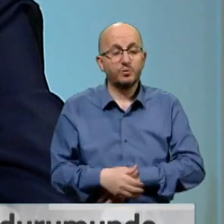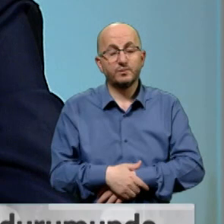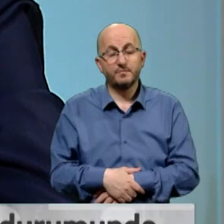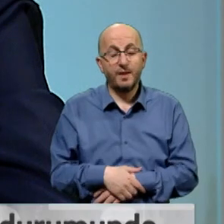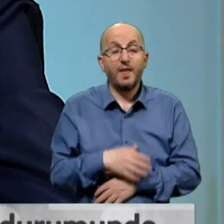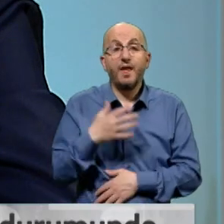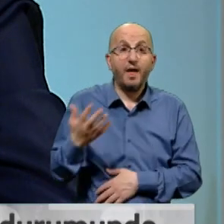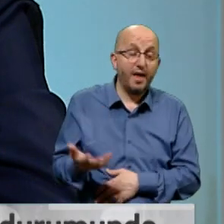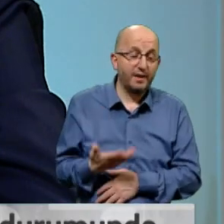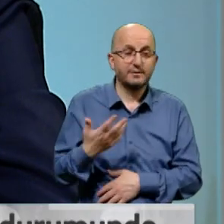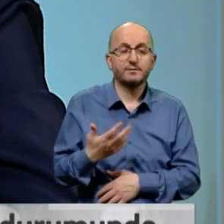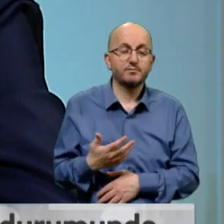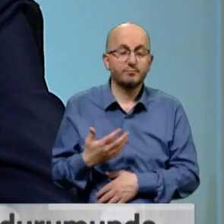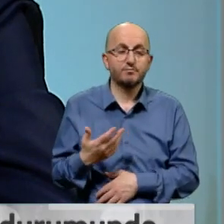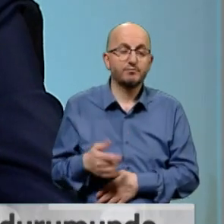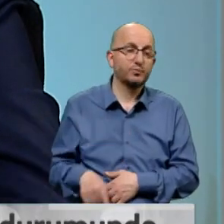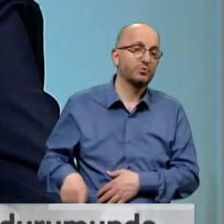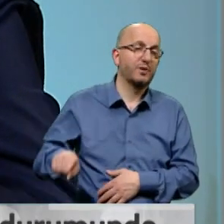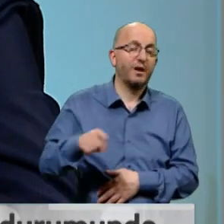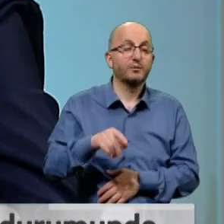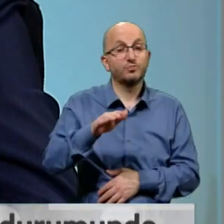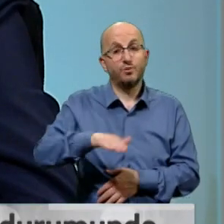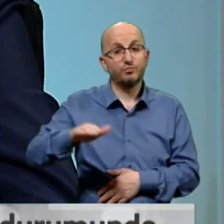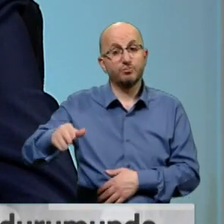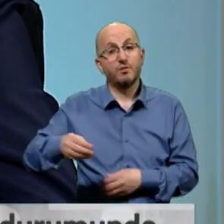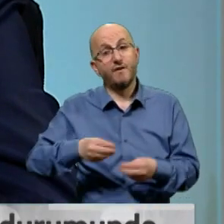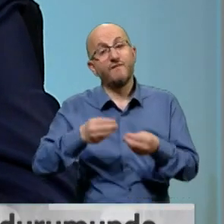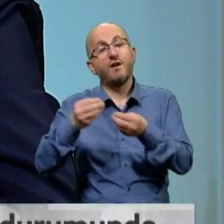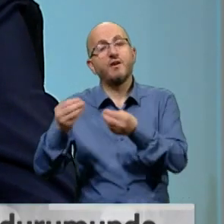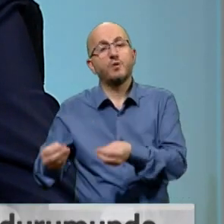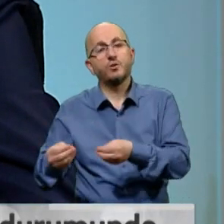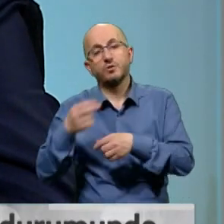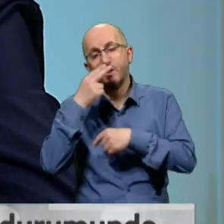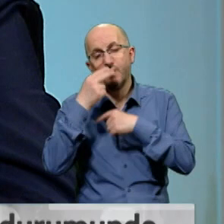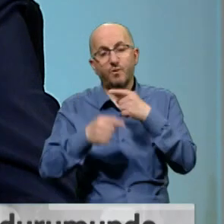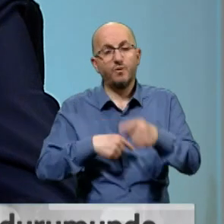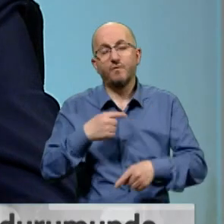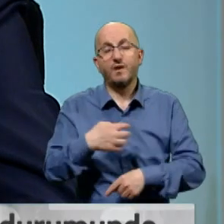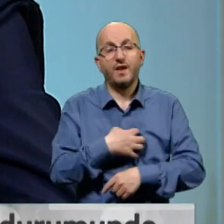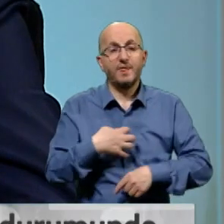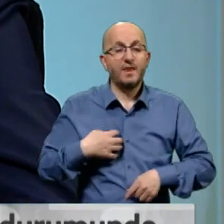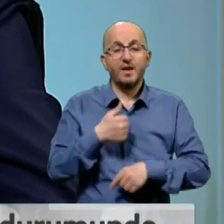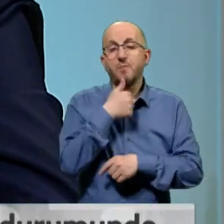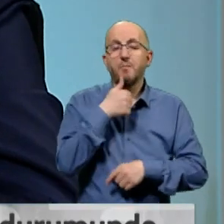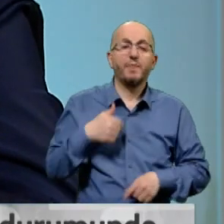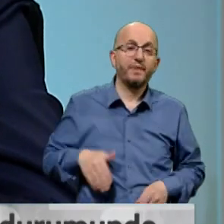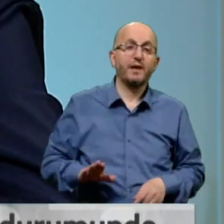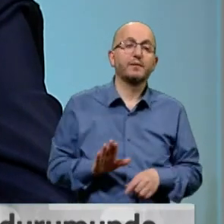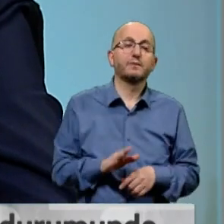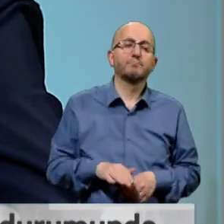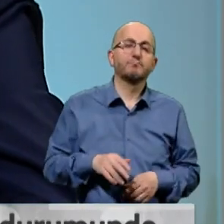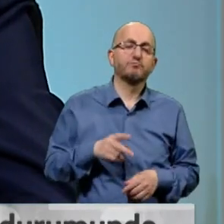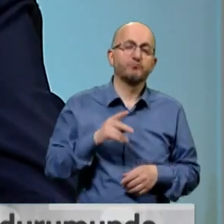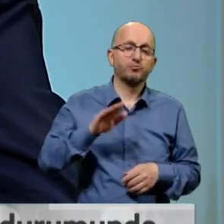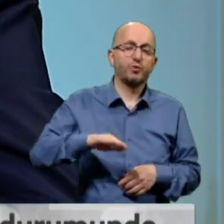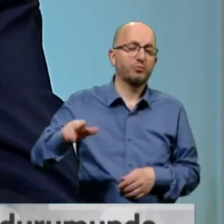Eğer şayet Bunlar çocuklara veriliyorsa yani örfte Anaya babaya değil de doğrudan